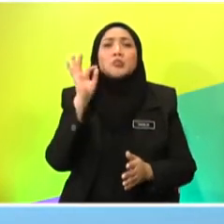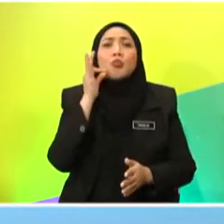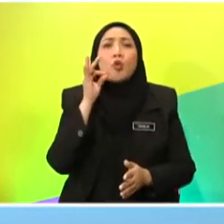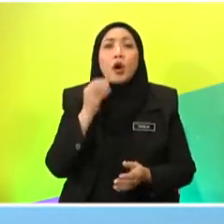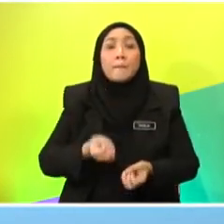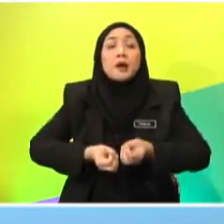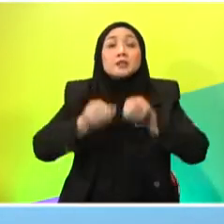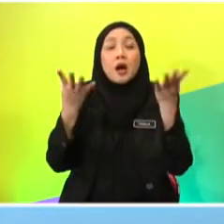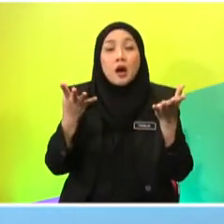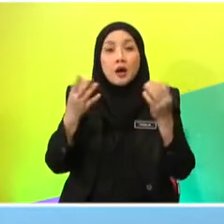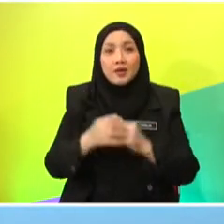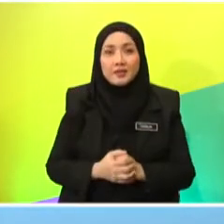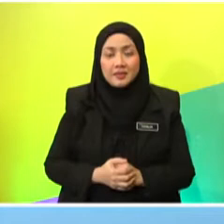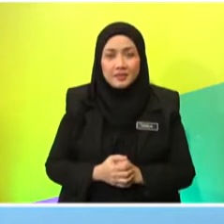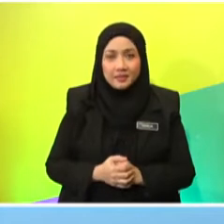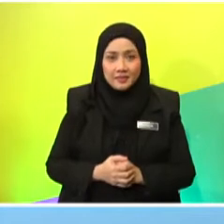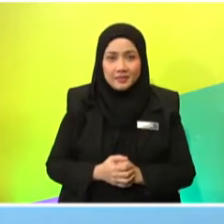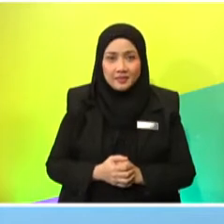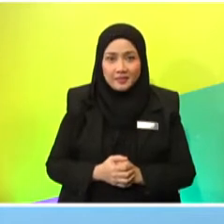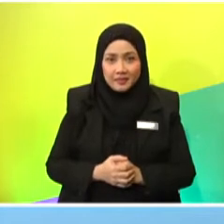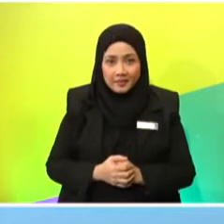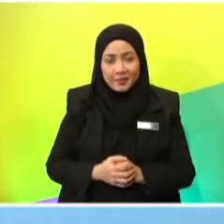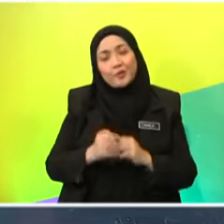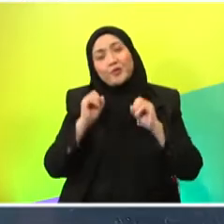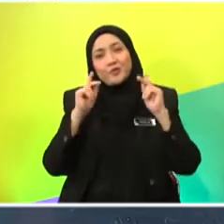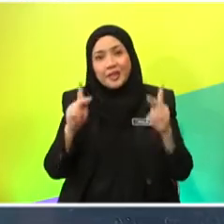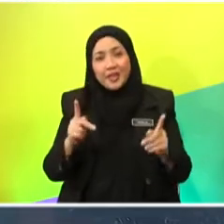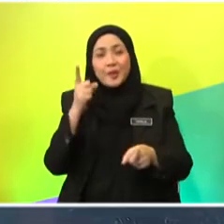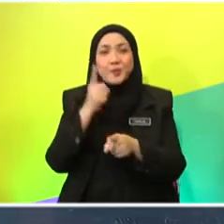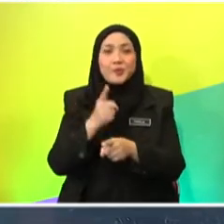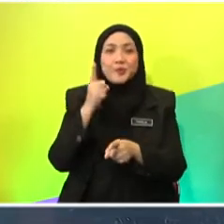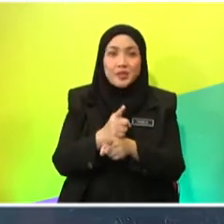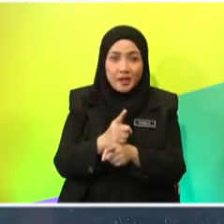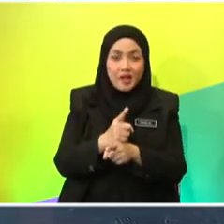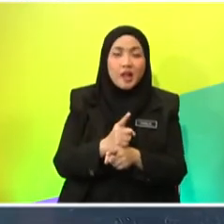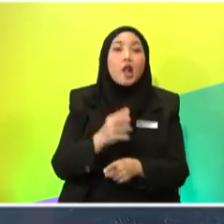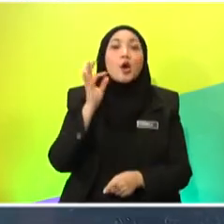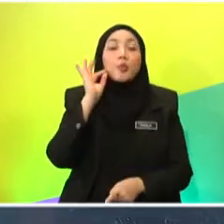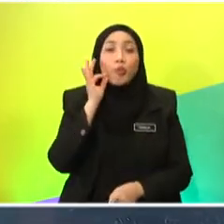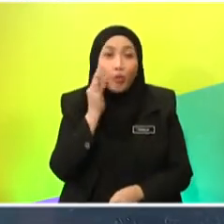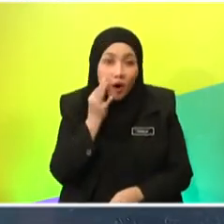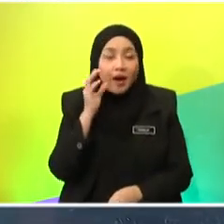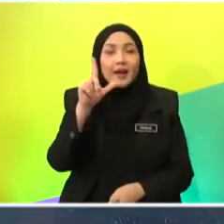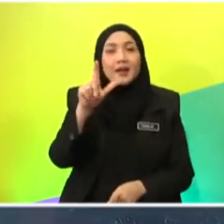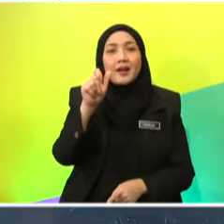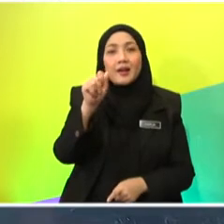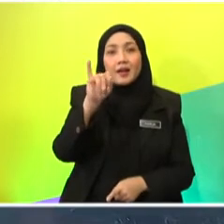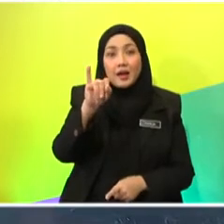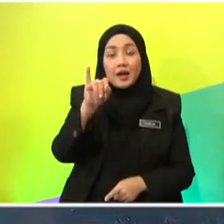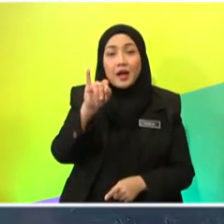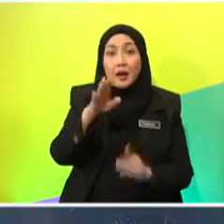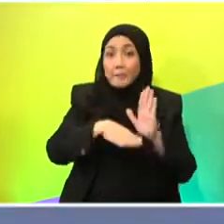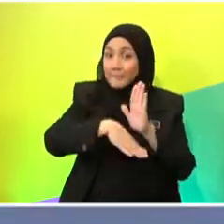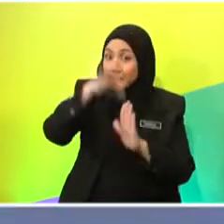HP mungkin rumah oke betul kredit rumah menjawab buah lebih banyak di